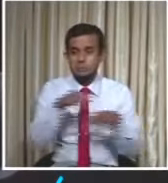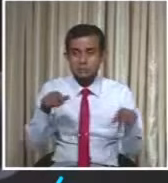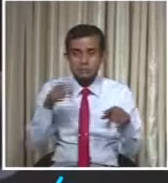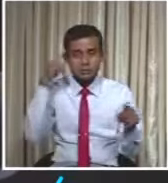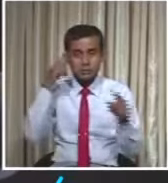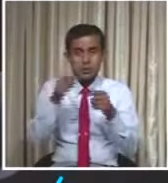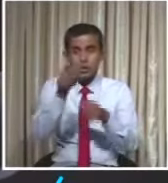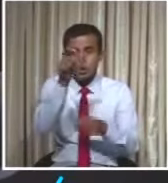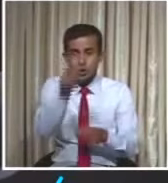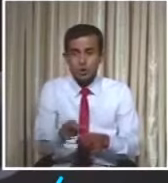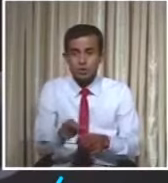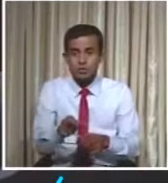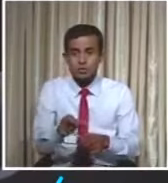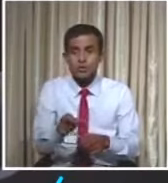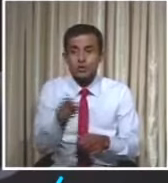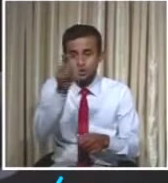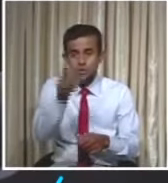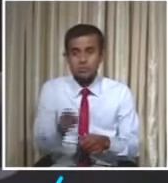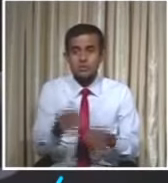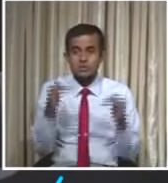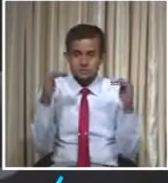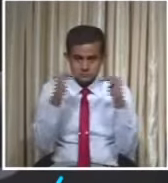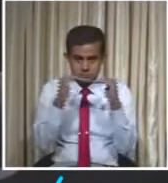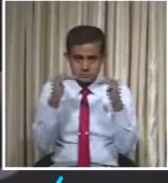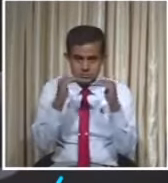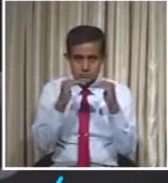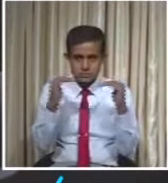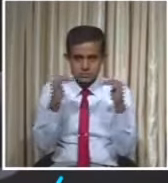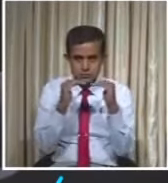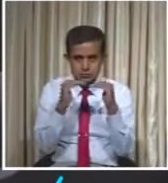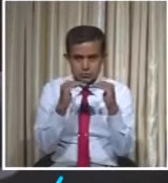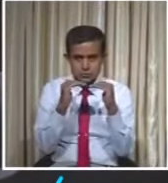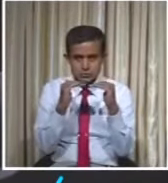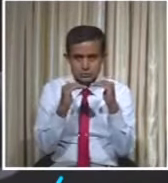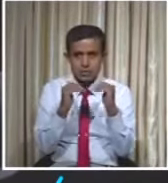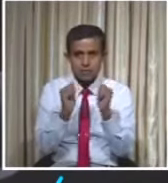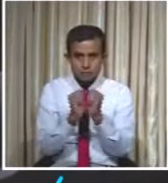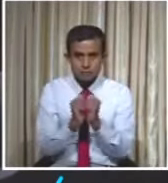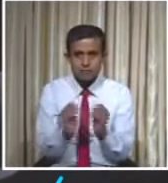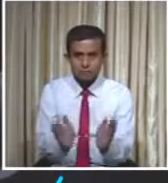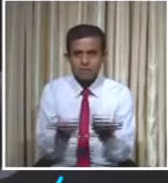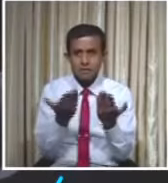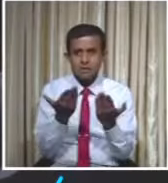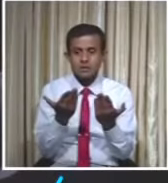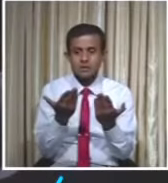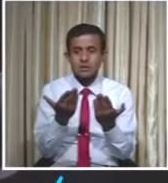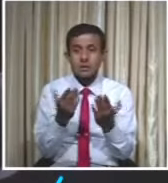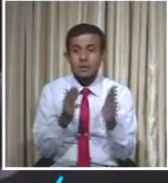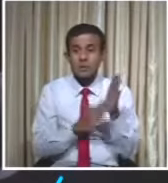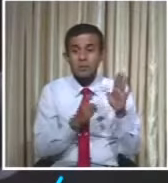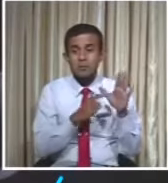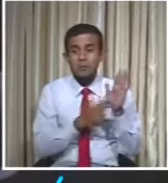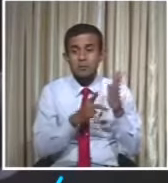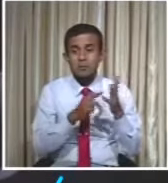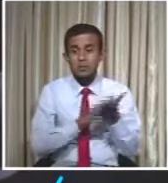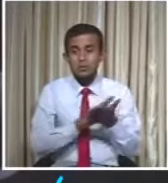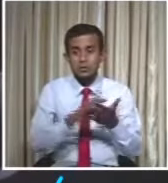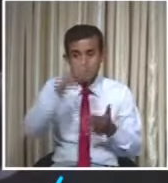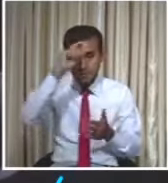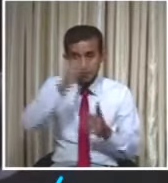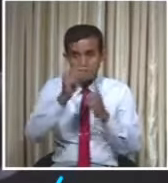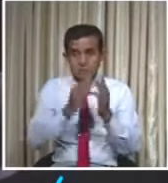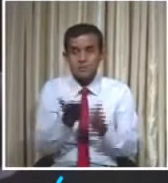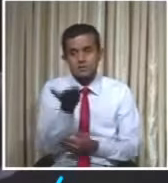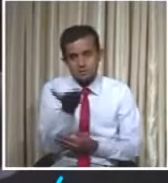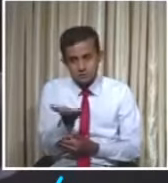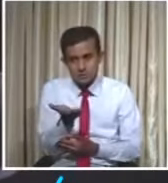संबंध उबुतु अपक्षपातीव अपक्षपातीव अटुकंड मुखद मनुष्य नानाकर मंतुमा के उबुतुमा के